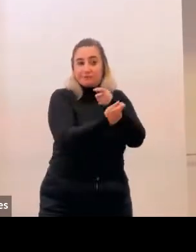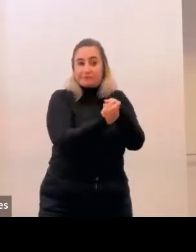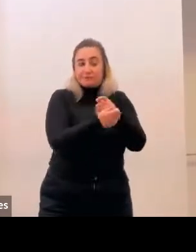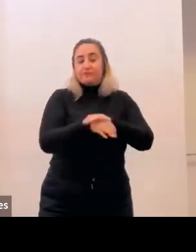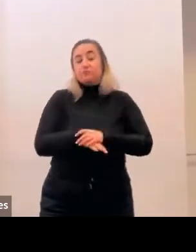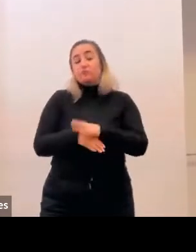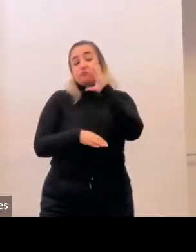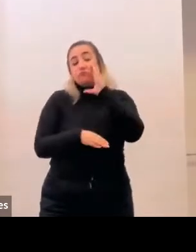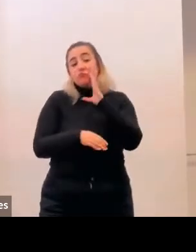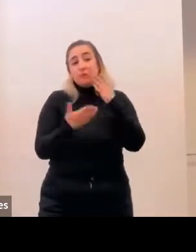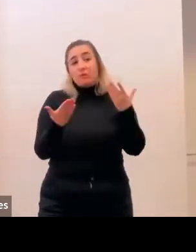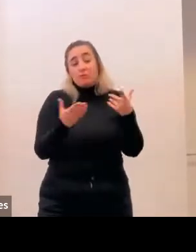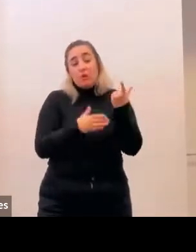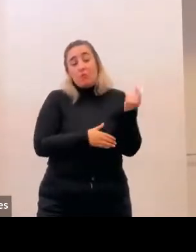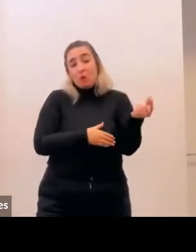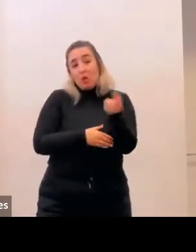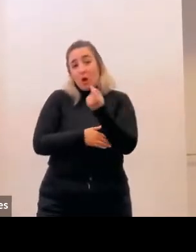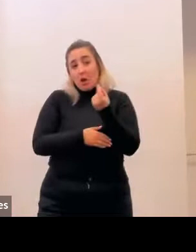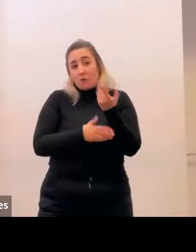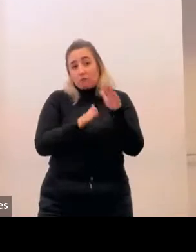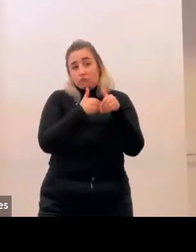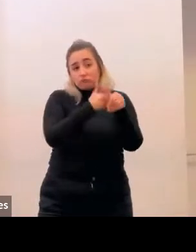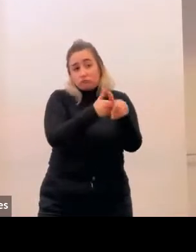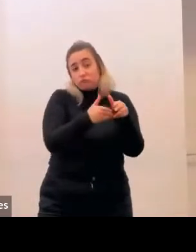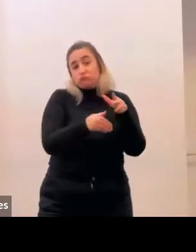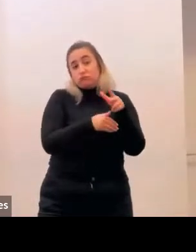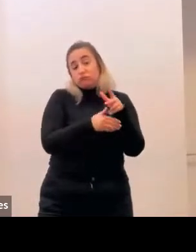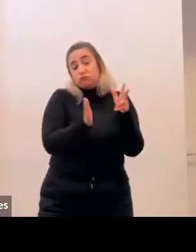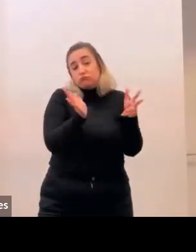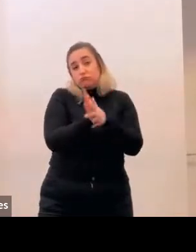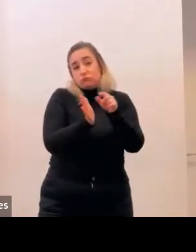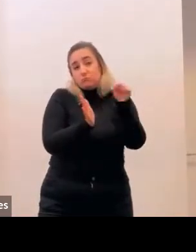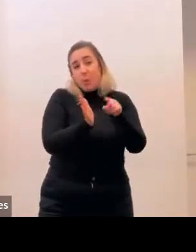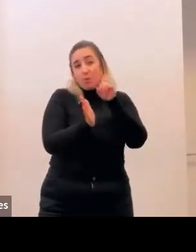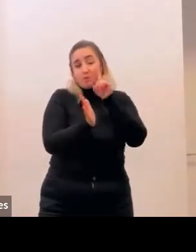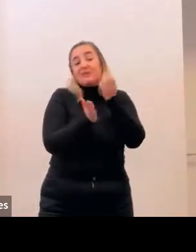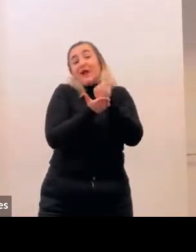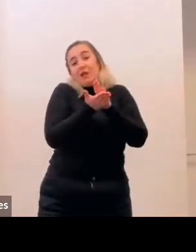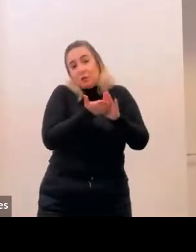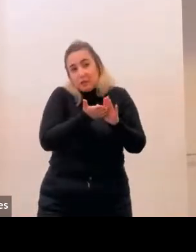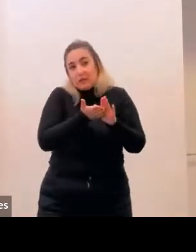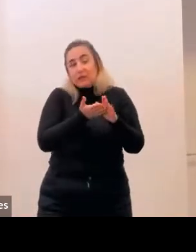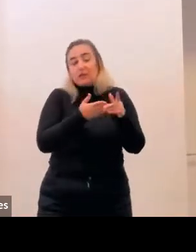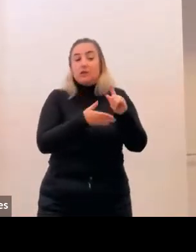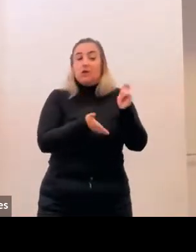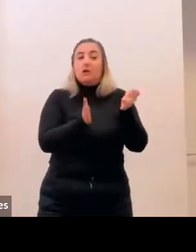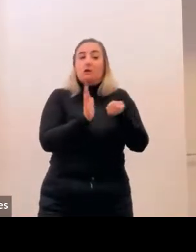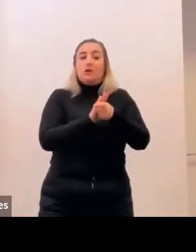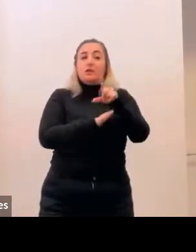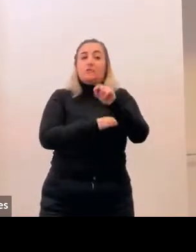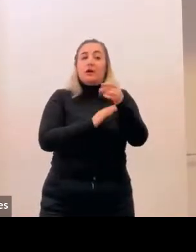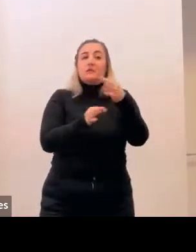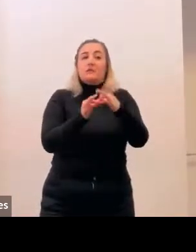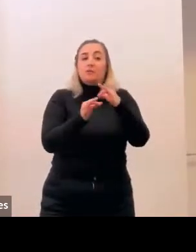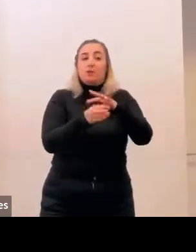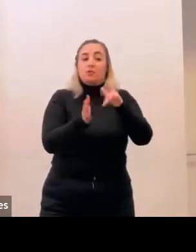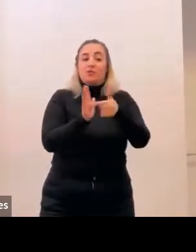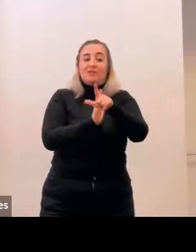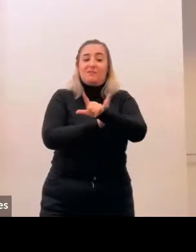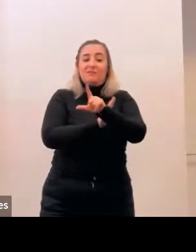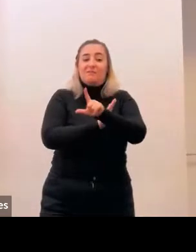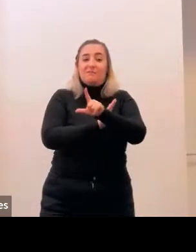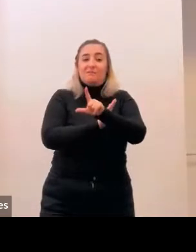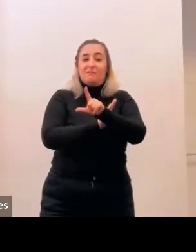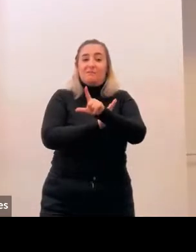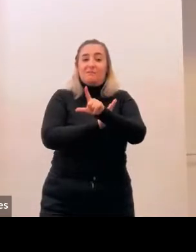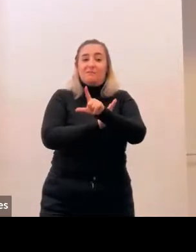de reconduire ce partenariat conclu à titre gracieux qui prendra effet à compter du 20 septembre 2021 et prendra